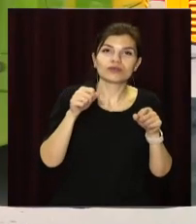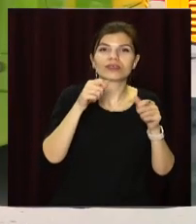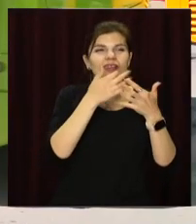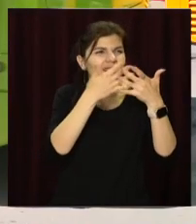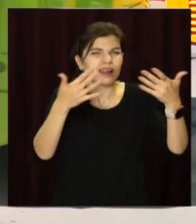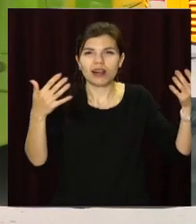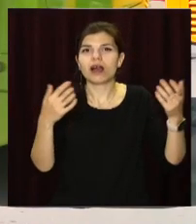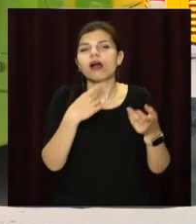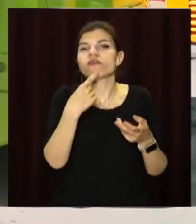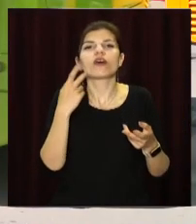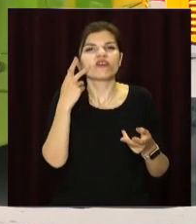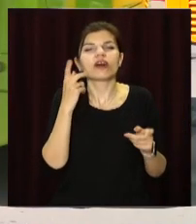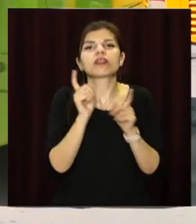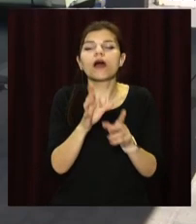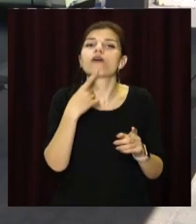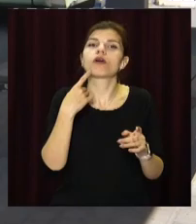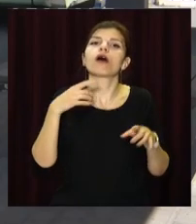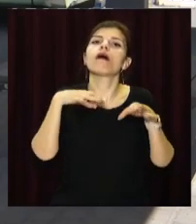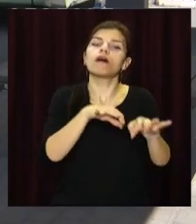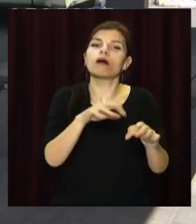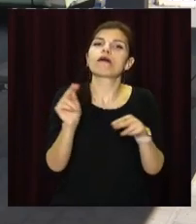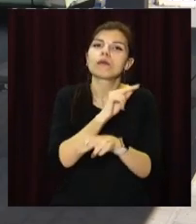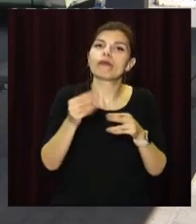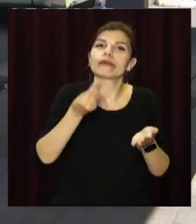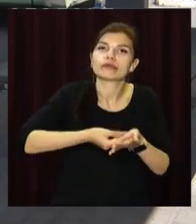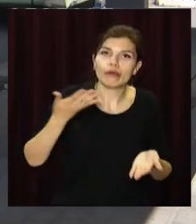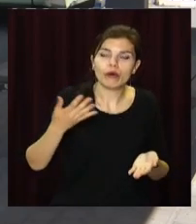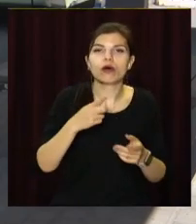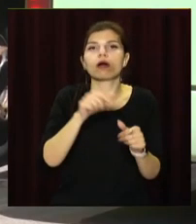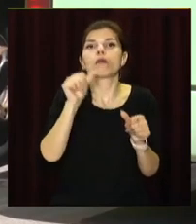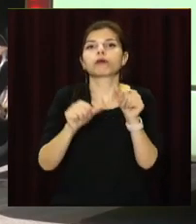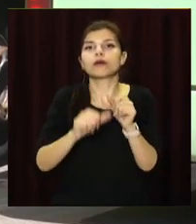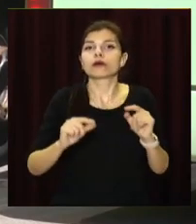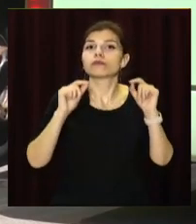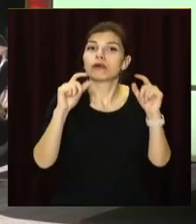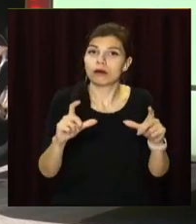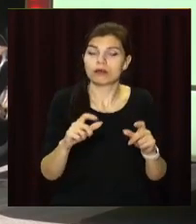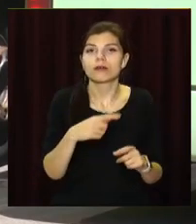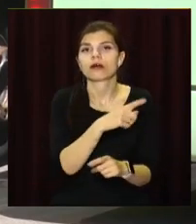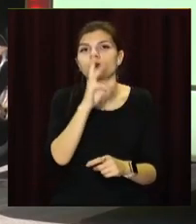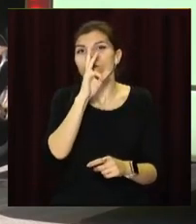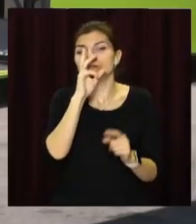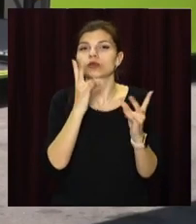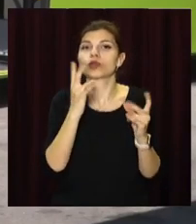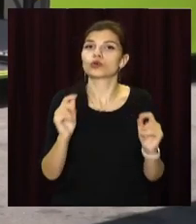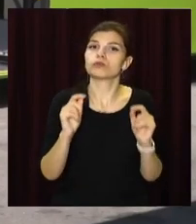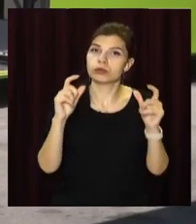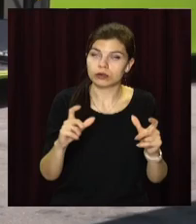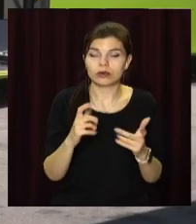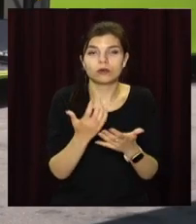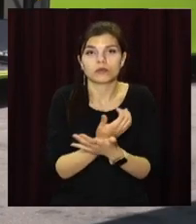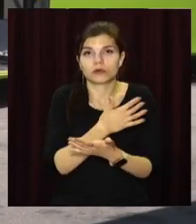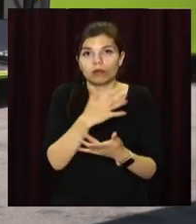озвучують стандартні – дорогий ремонт рухомого складу, здорожчання палива та ріст заробітної плати. У той же час